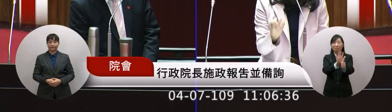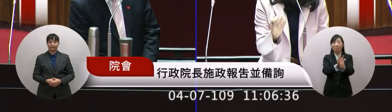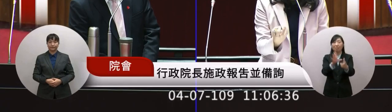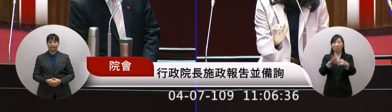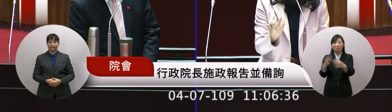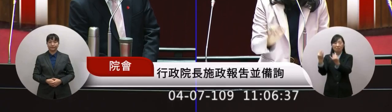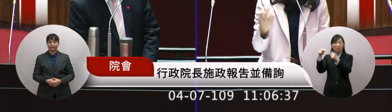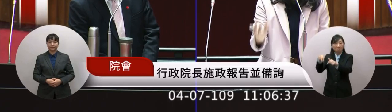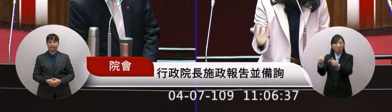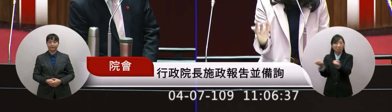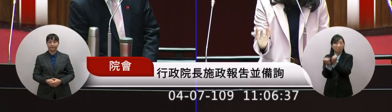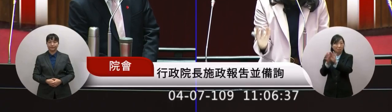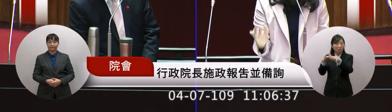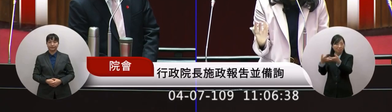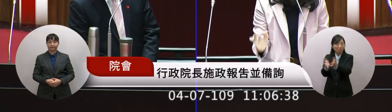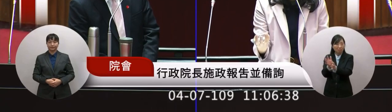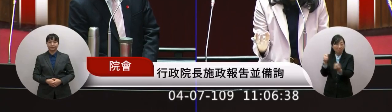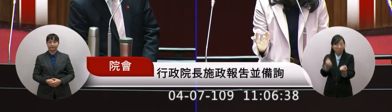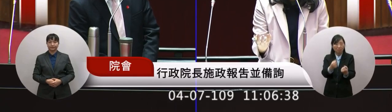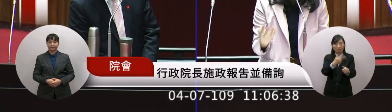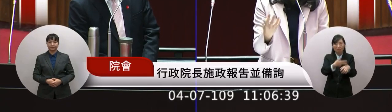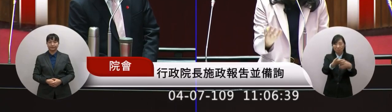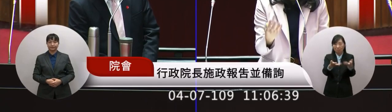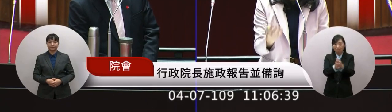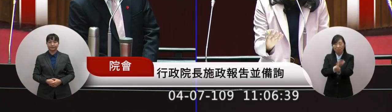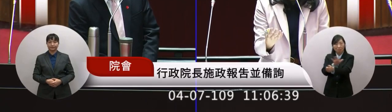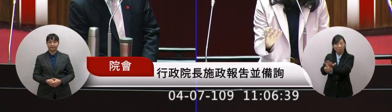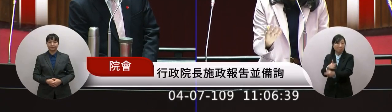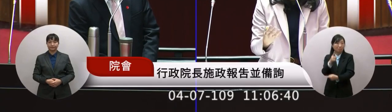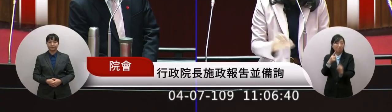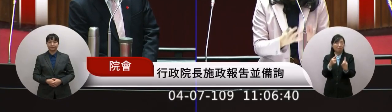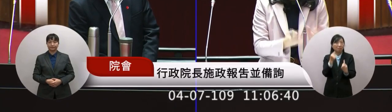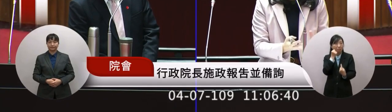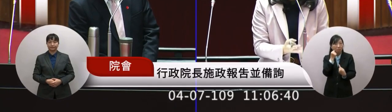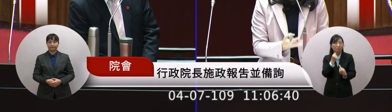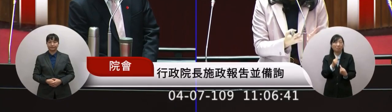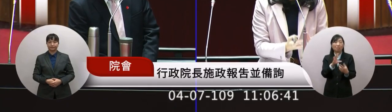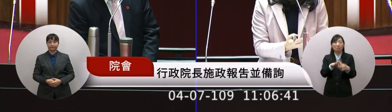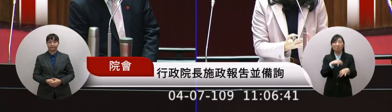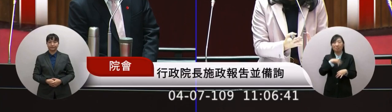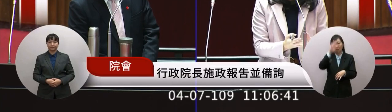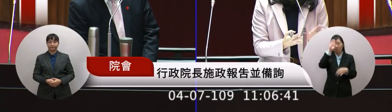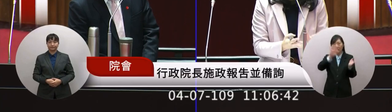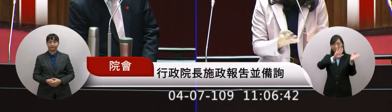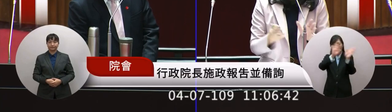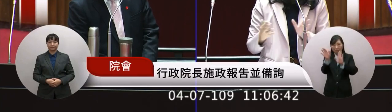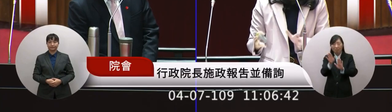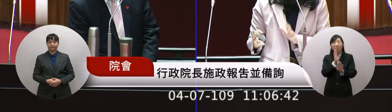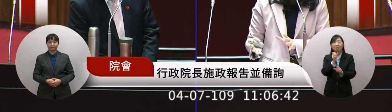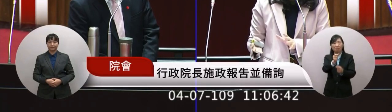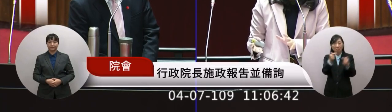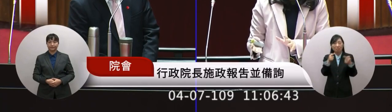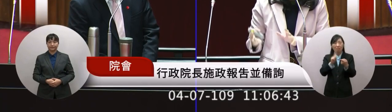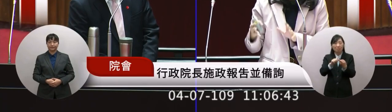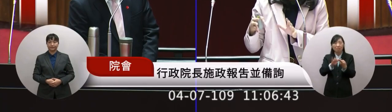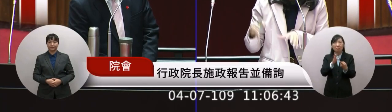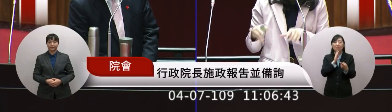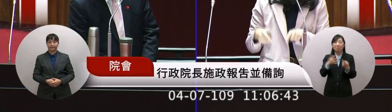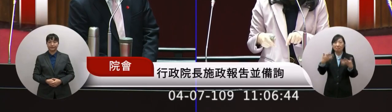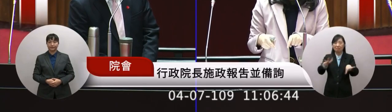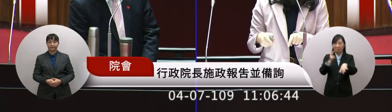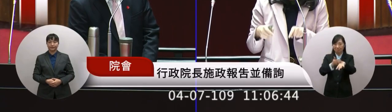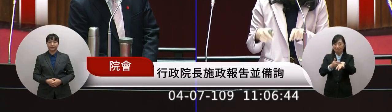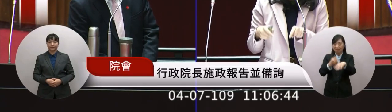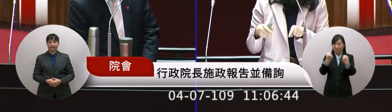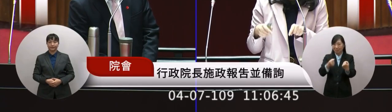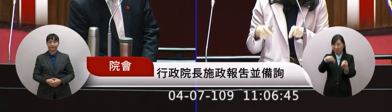发展部的需求并没有办法在科技部这边落实，所以可能院长我们当然知道疫情非常的严重，但是很多的科技其实在这个